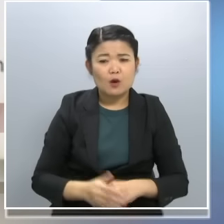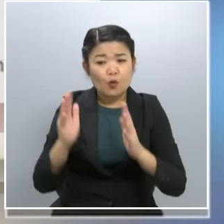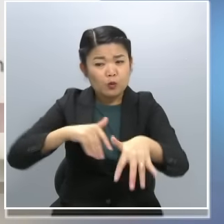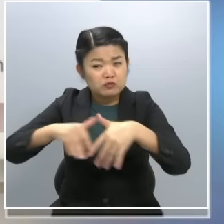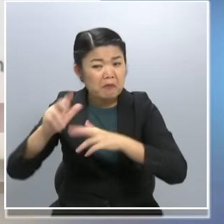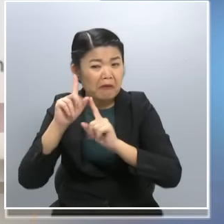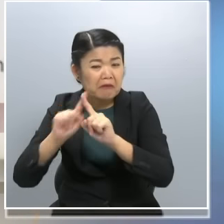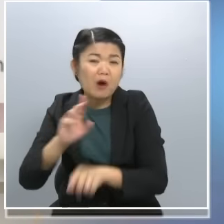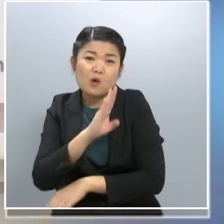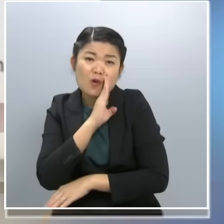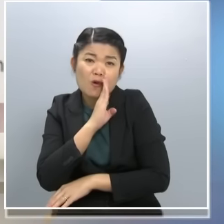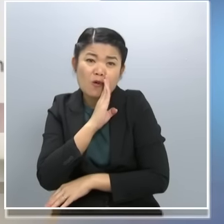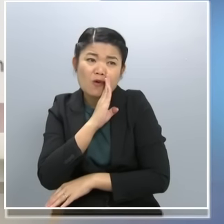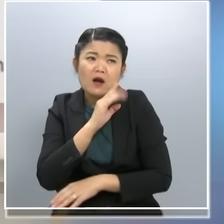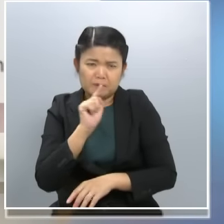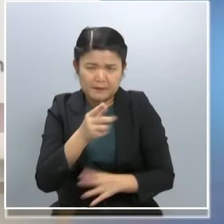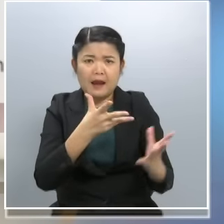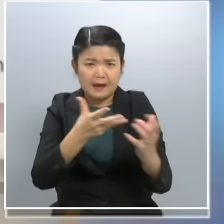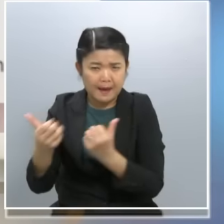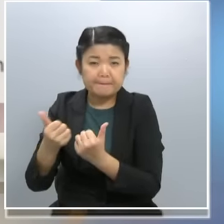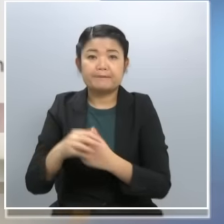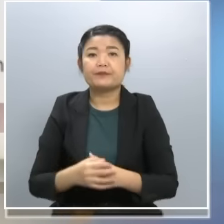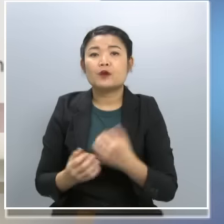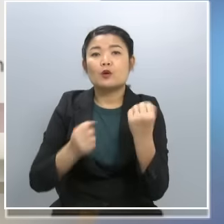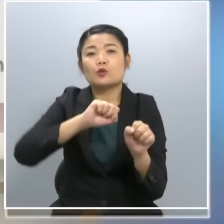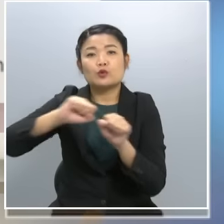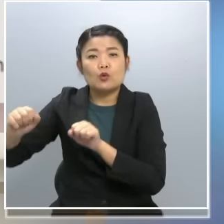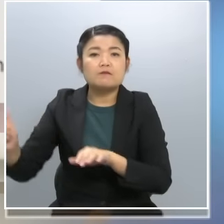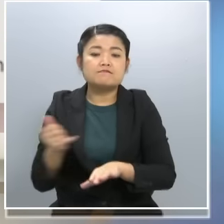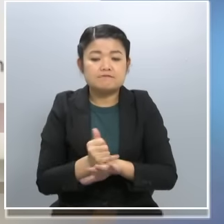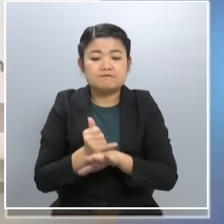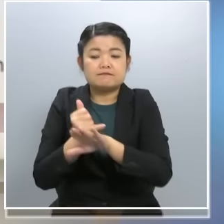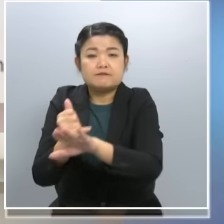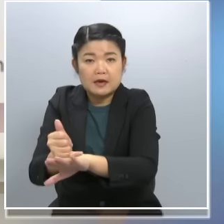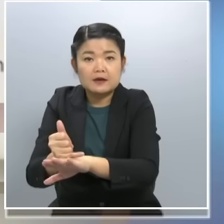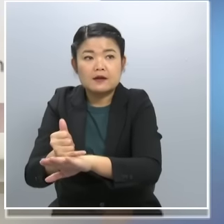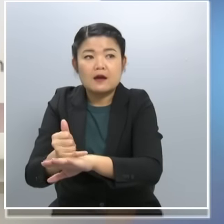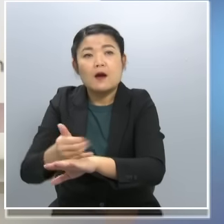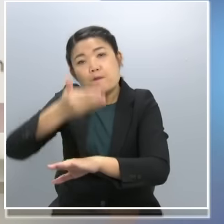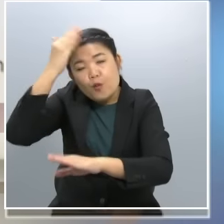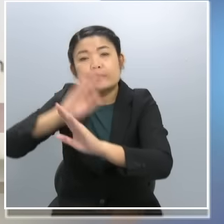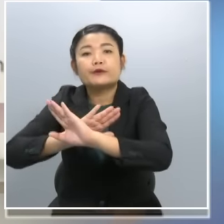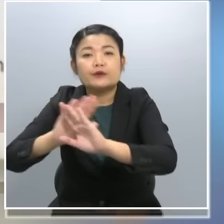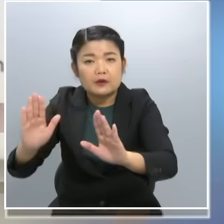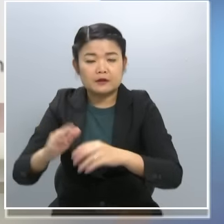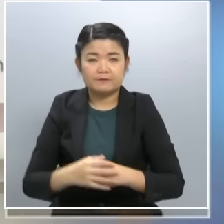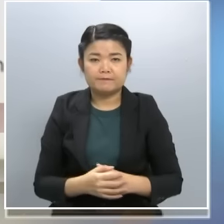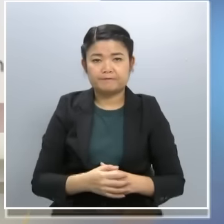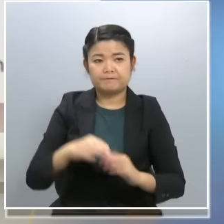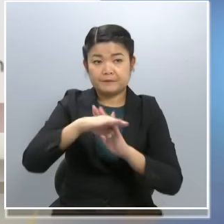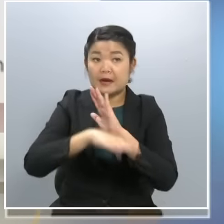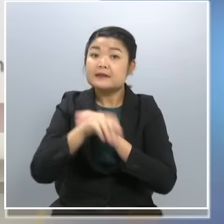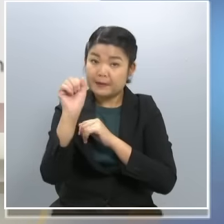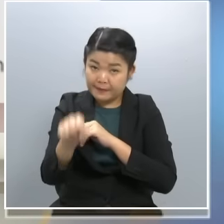อีกพี่มารับผมกลับเลยพี่ส่งรถตู้มารับทันทีก่อนไปสึกที่วัดดอกไม้เรื่องราวก็เป็นเช่นนี้แลลใช่